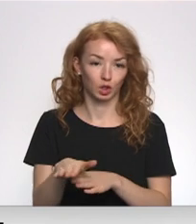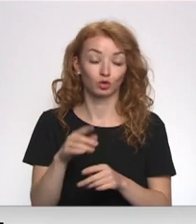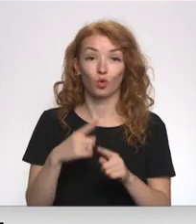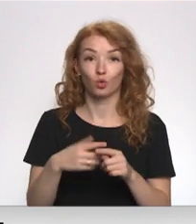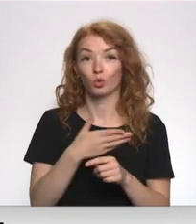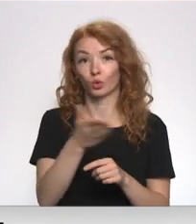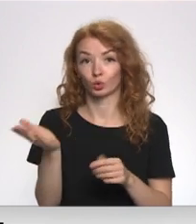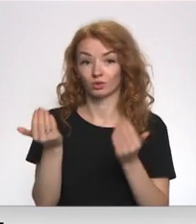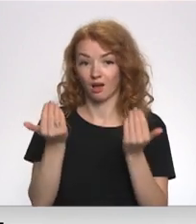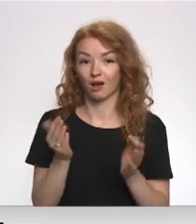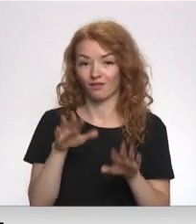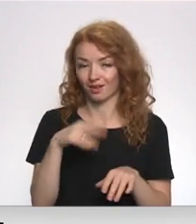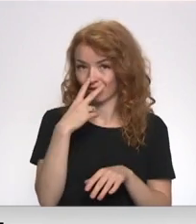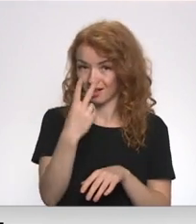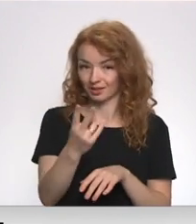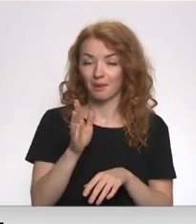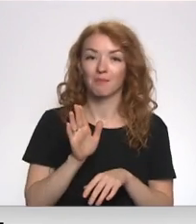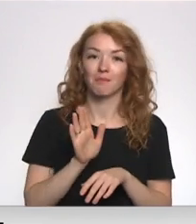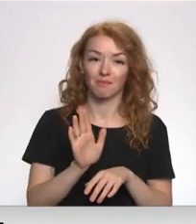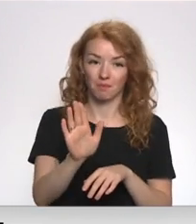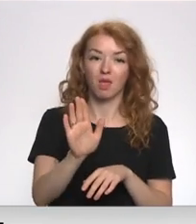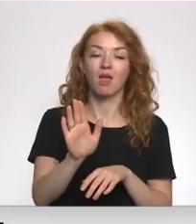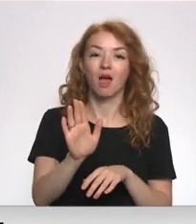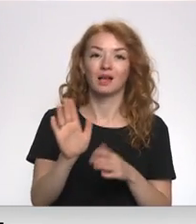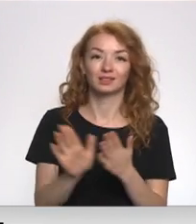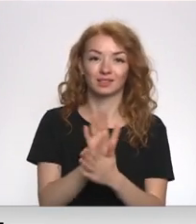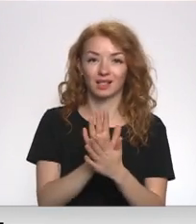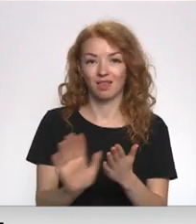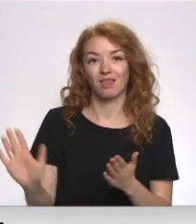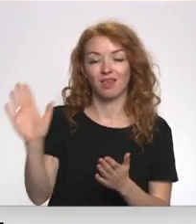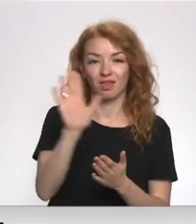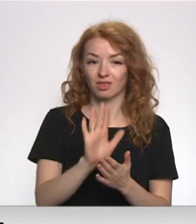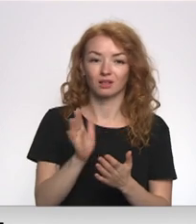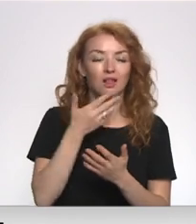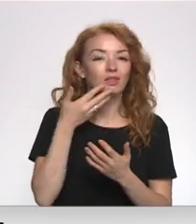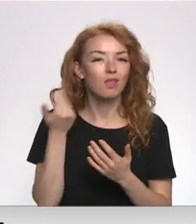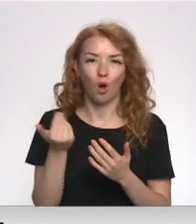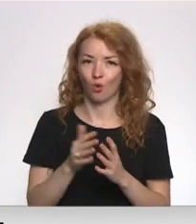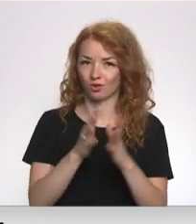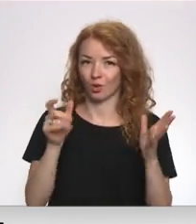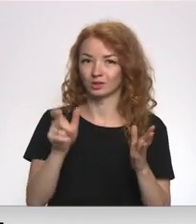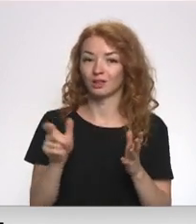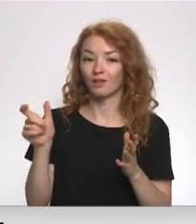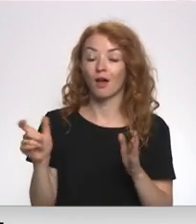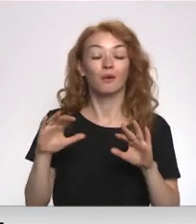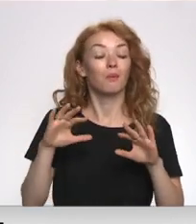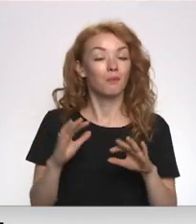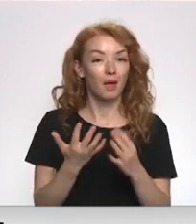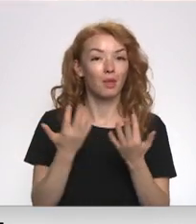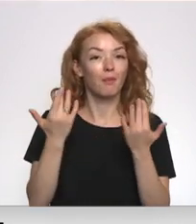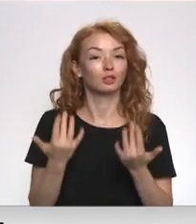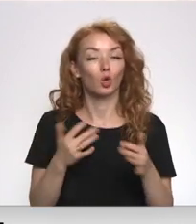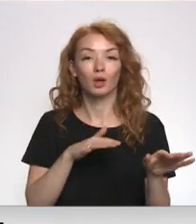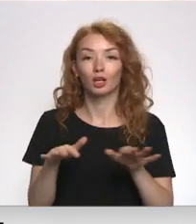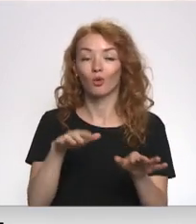jūs skatītāji redzat šeit pie taktīlas, pie vēstures pieminekļa nav ļoti daudz cilvēku, bet kā saka arī pasākuma